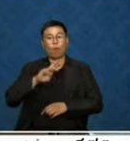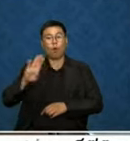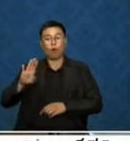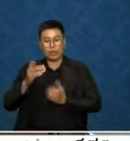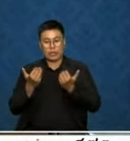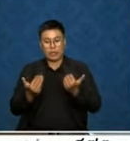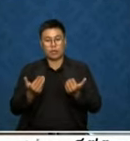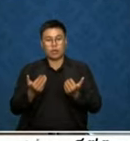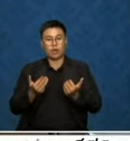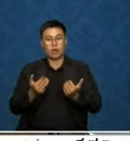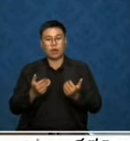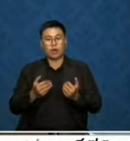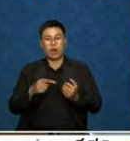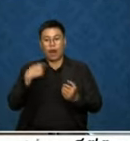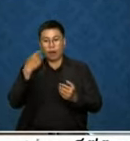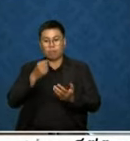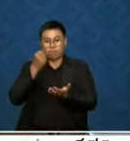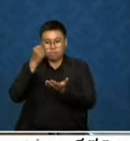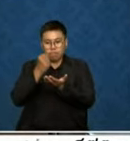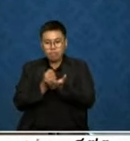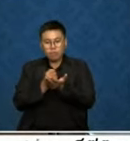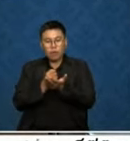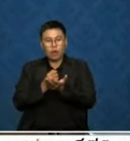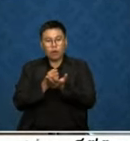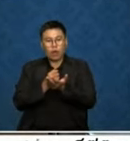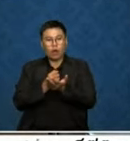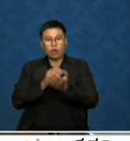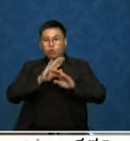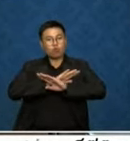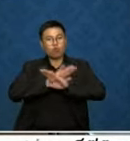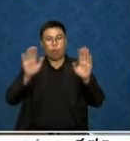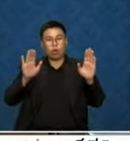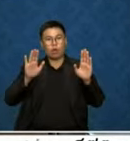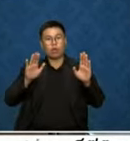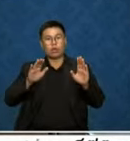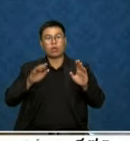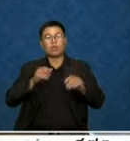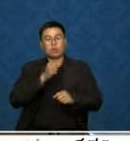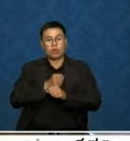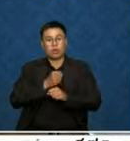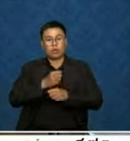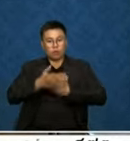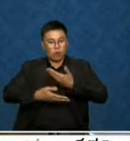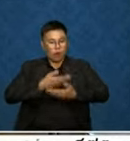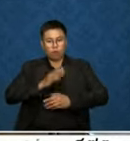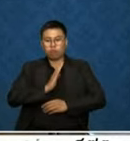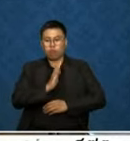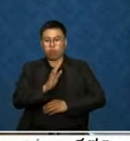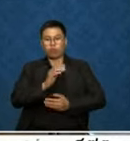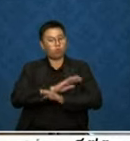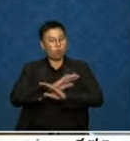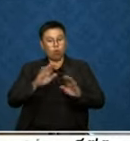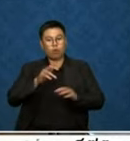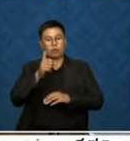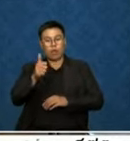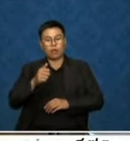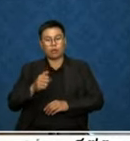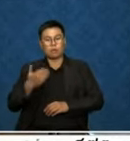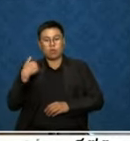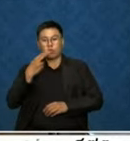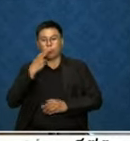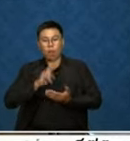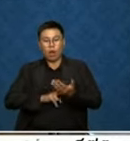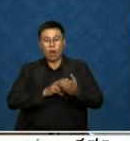นายทะเบียนครับมีอำนาจเพิกถอนจดทะเบียนการประกอบธุรกิจขายตรงหรือตลาดแบบตรงได้และแจ้งเป็นหนังสือพร้อมทั้งเหตุผ